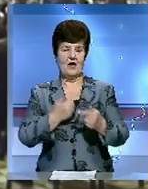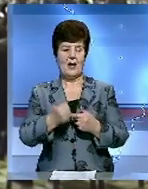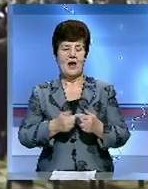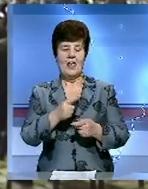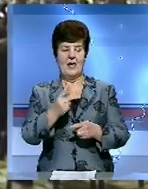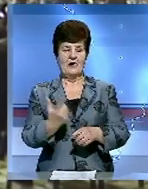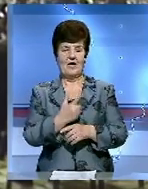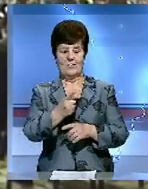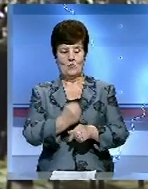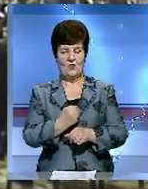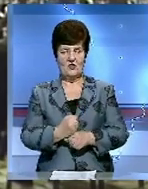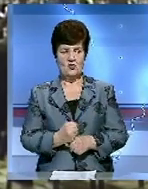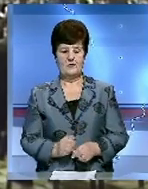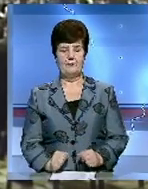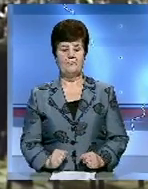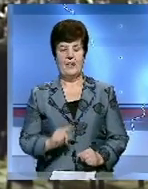cuvântul.